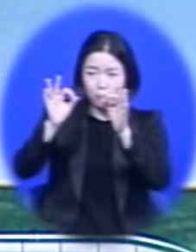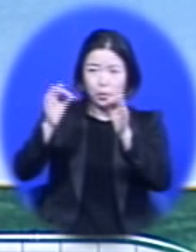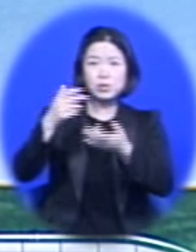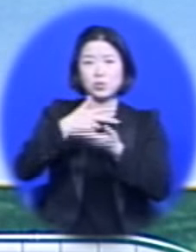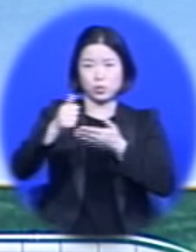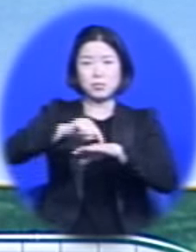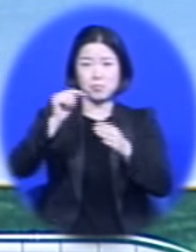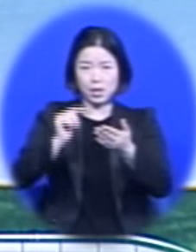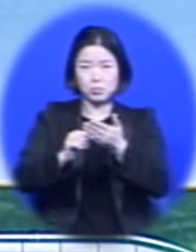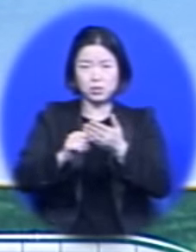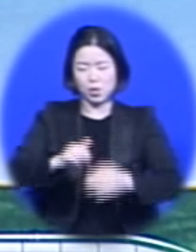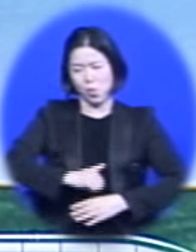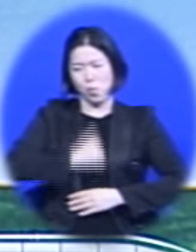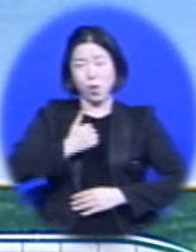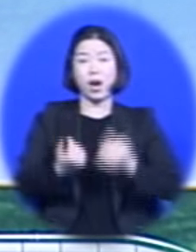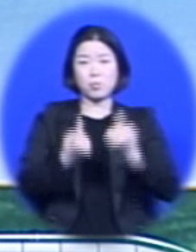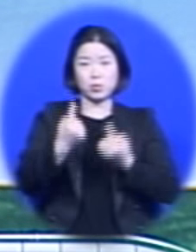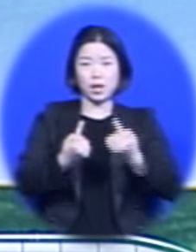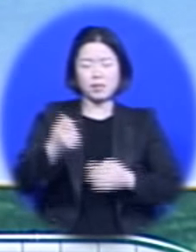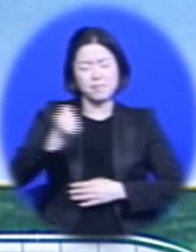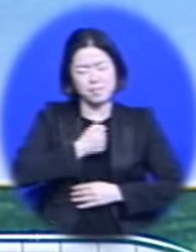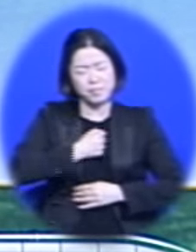화를 내시기보다는 애통함이셨어요.